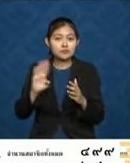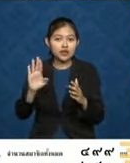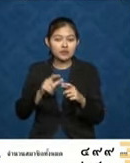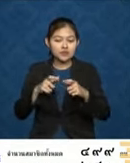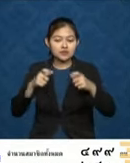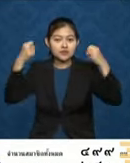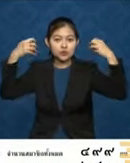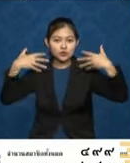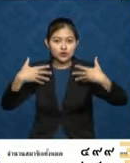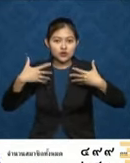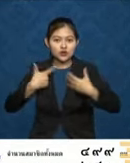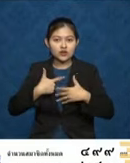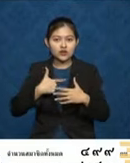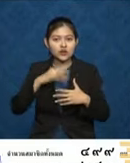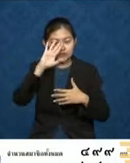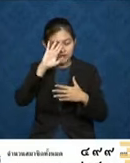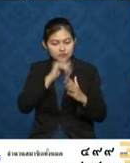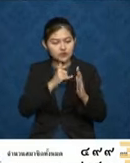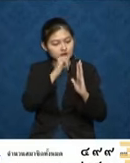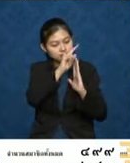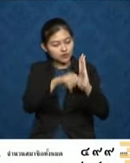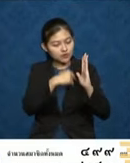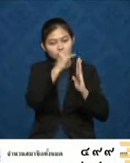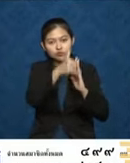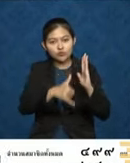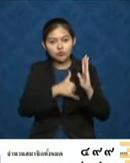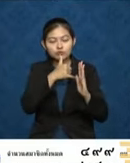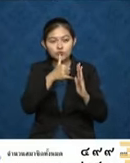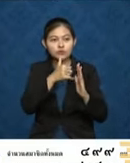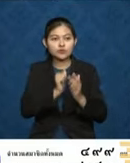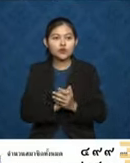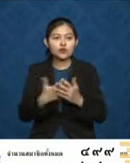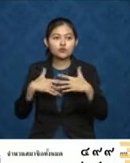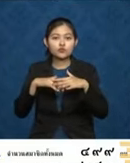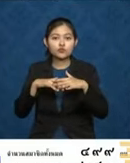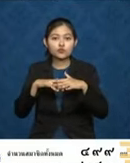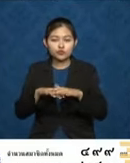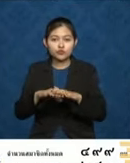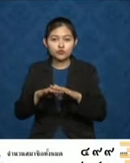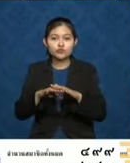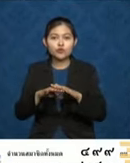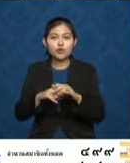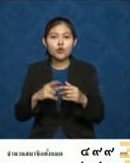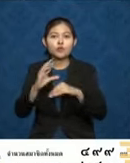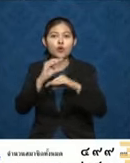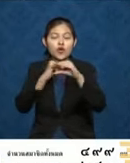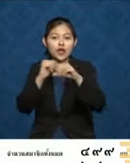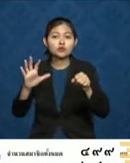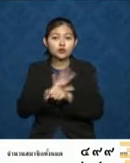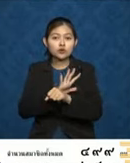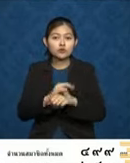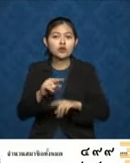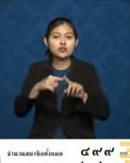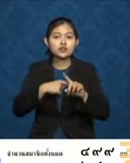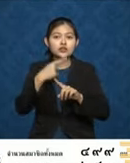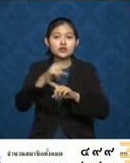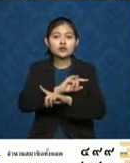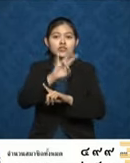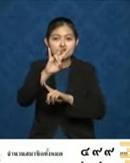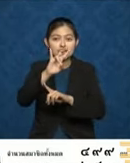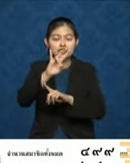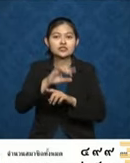ชนใบเดียวรักษาทุกที่เข้าสู่การบริการเทเลเมดิซีนแบบเต็มรูปแบบนะคะเมื่อวันที่ 7มกราคมที่